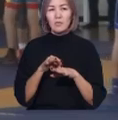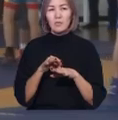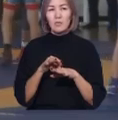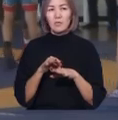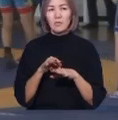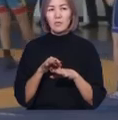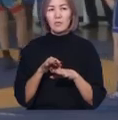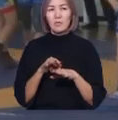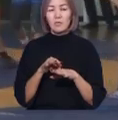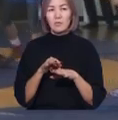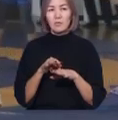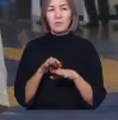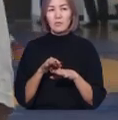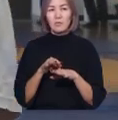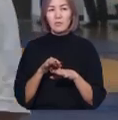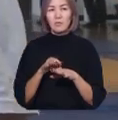өткен